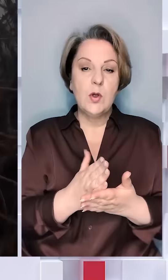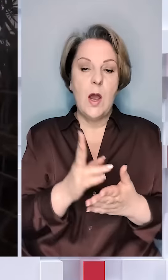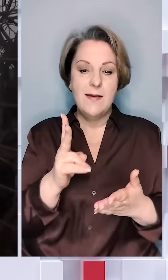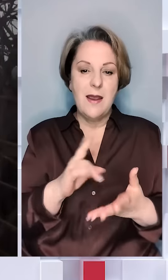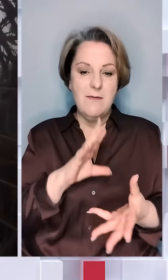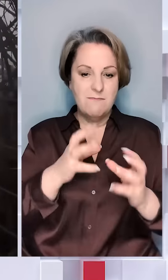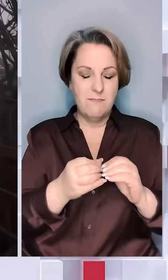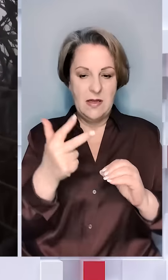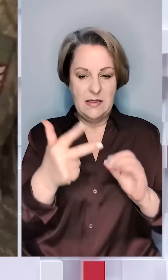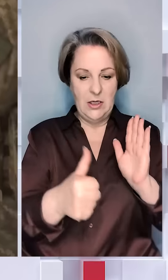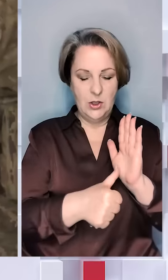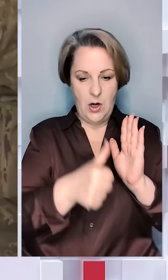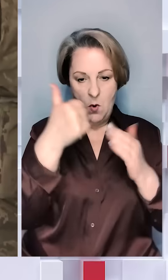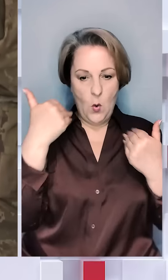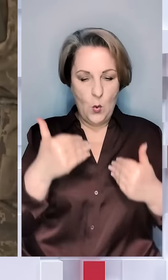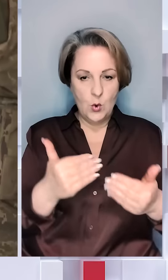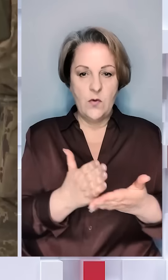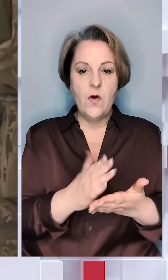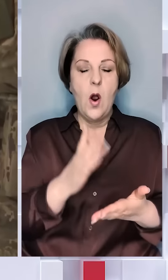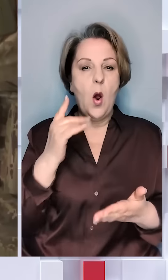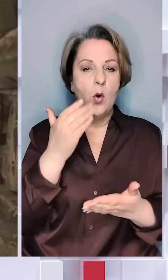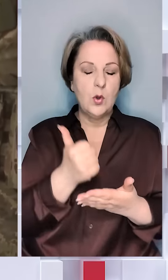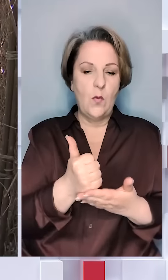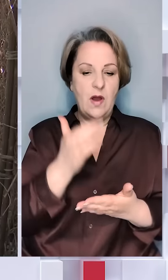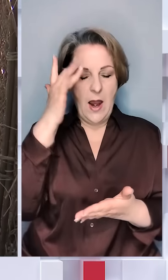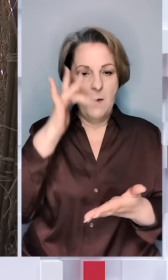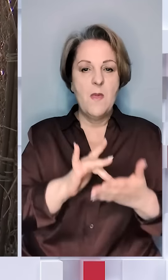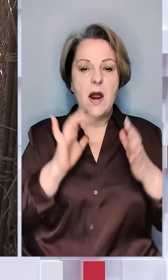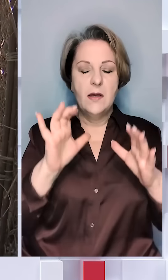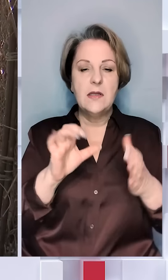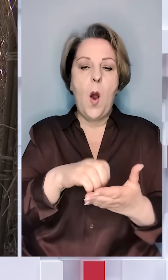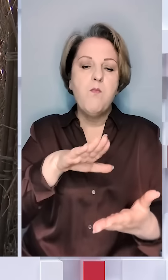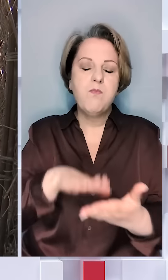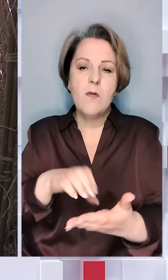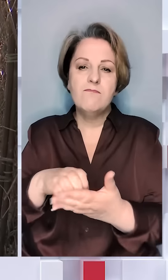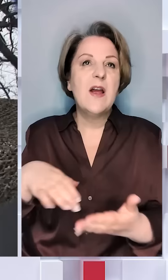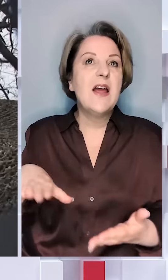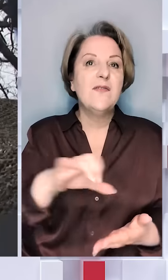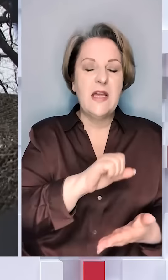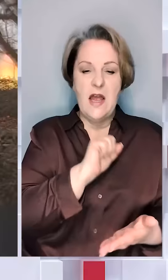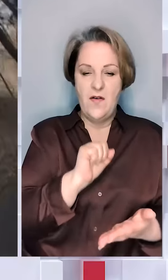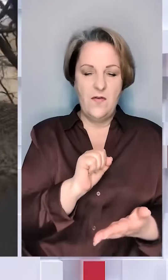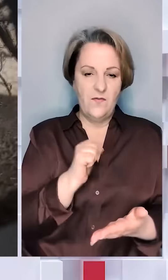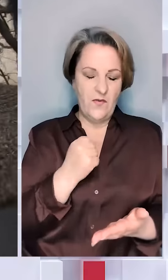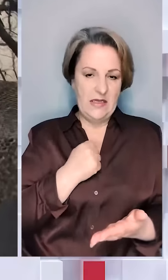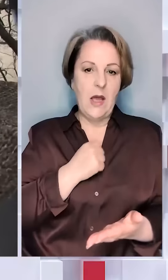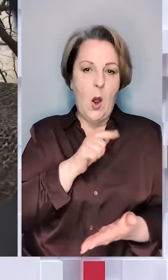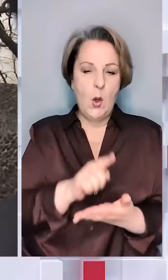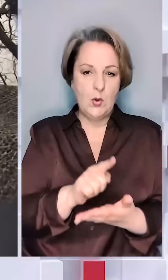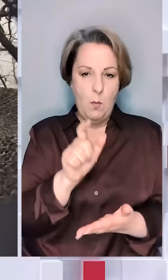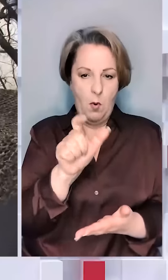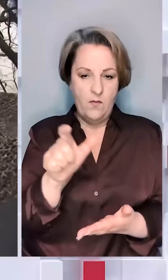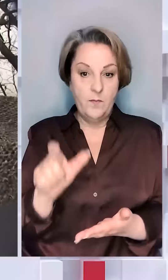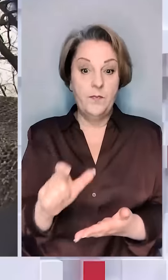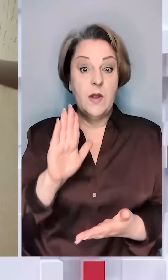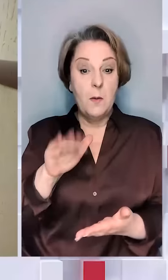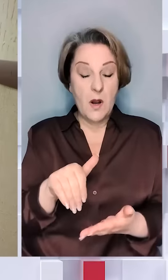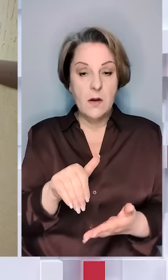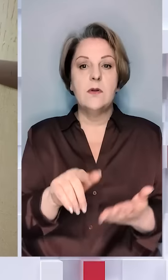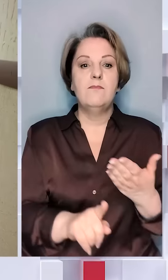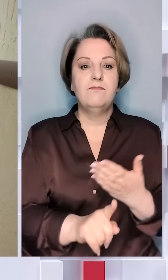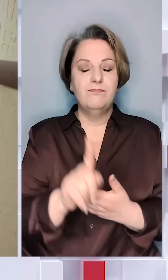під час дії воєнного стану. Основна мета закону – поставити на облік усіх військовозобов'язаних. Тож, після набуття його чинності